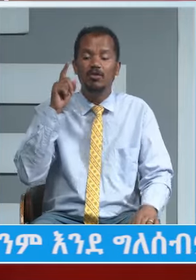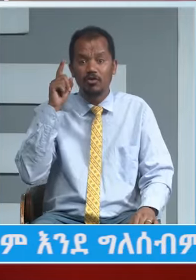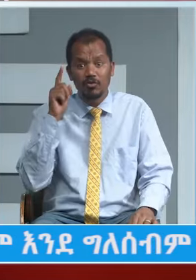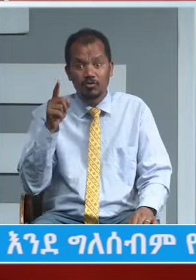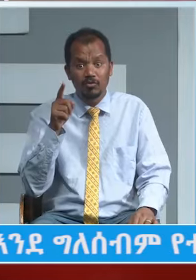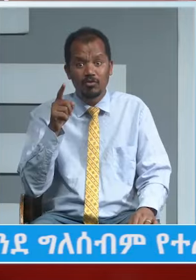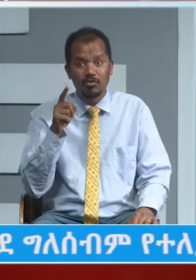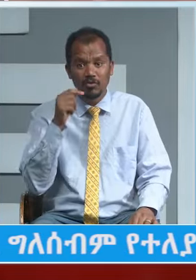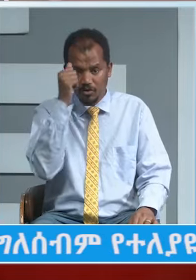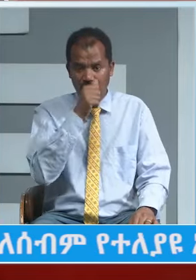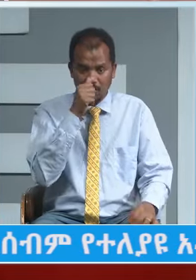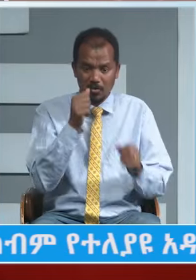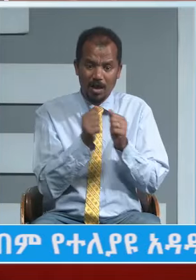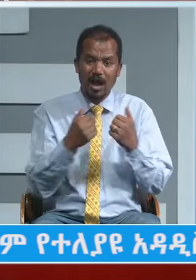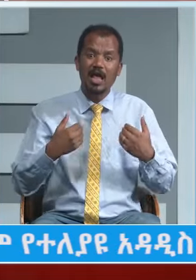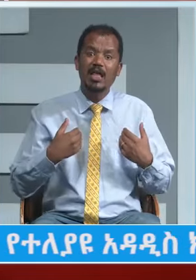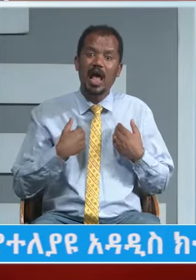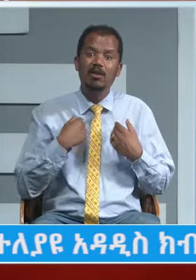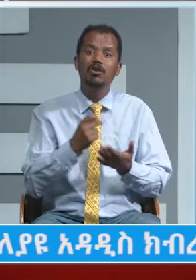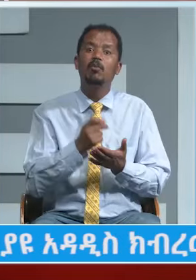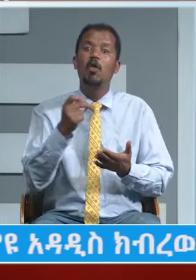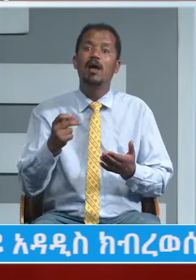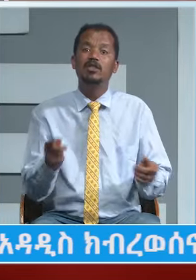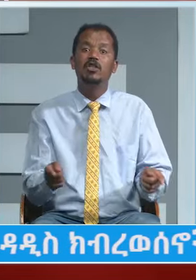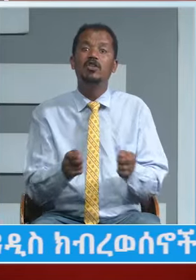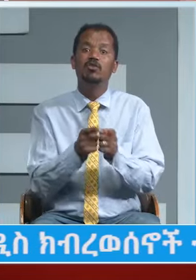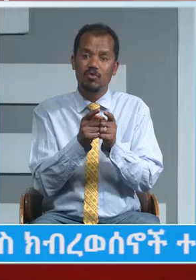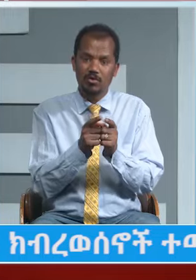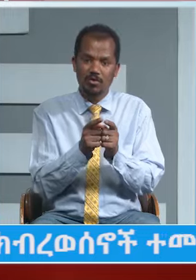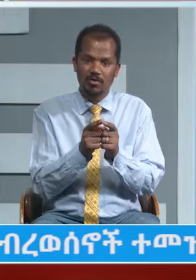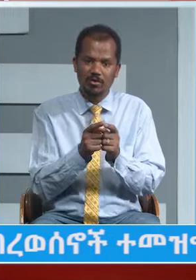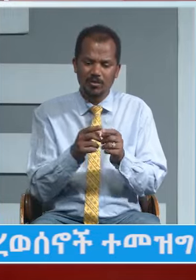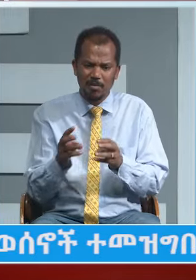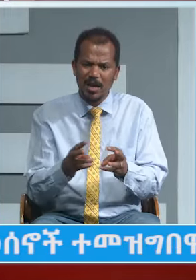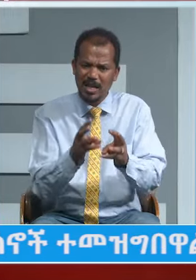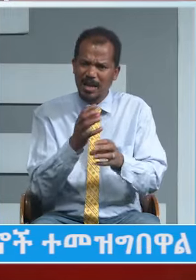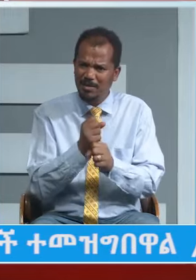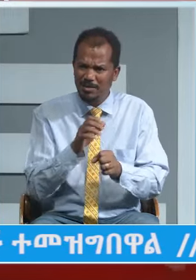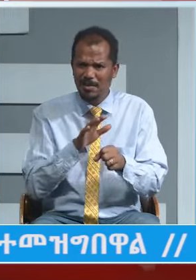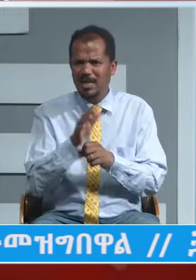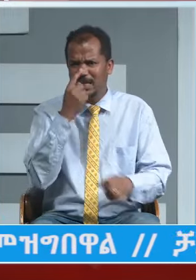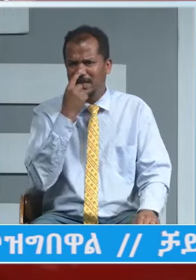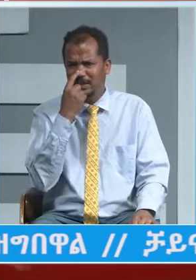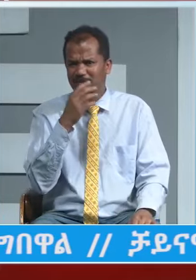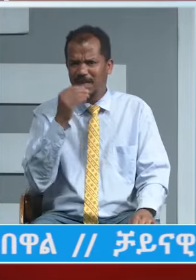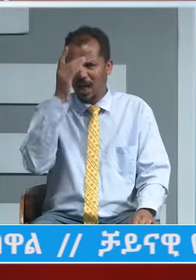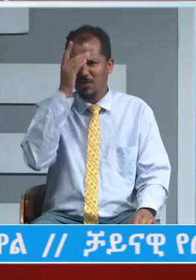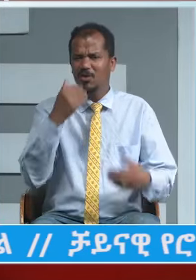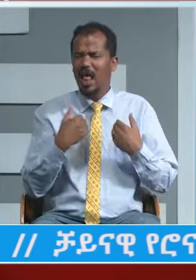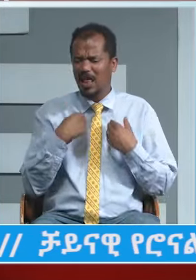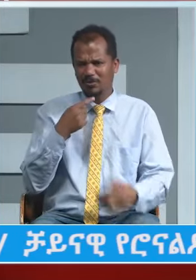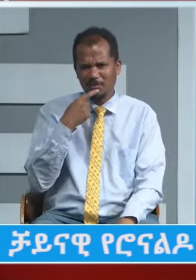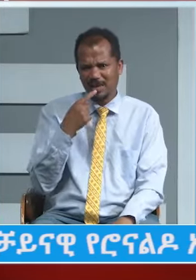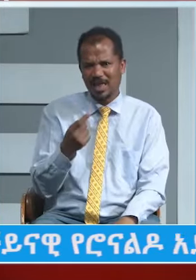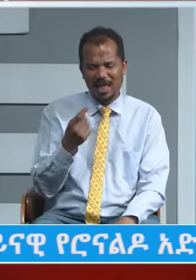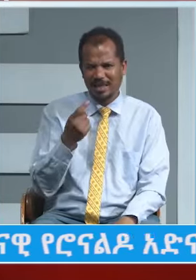የሆኑ ተቋማትን ከኢትዮጵያ ጋር ያላቸውን የዲፕሎማሲ ግንኙነት መልክ ለማስያዝ በቂ ልምድ እና ክህሎት ያላቸው ናቸው ብዬ